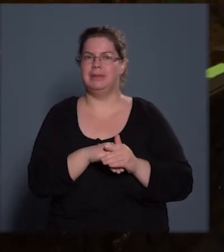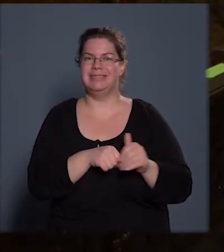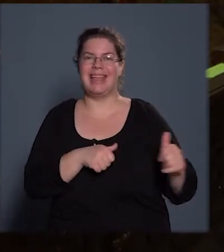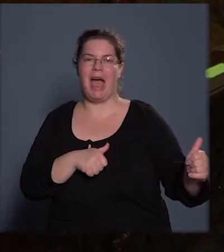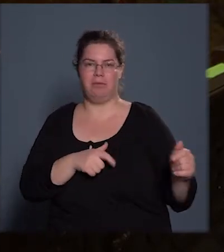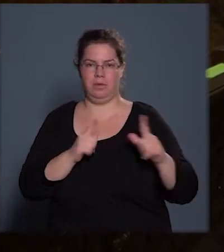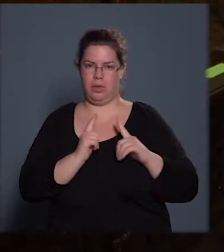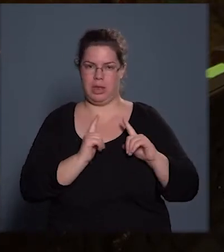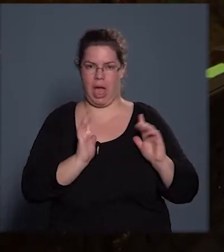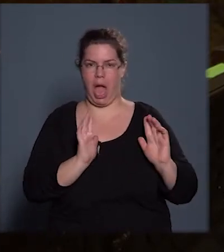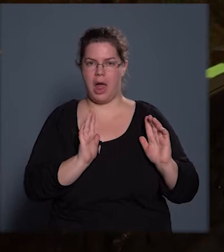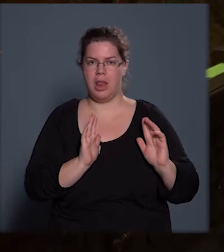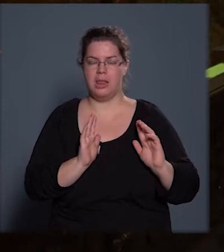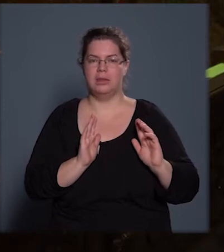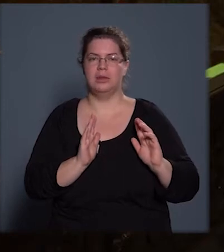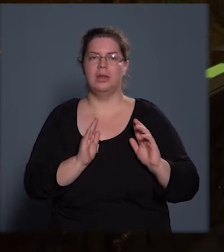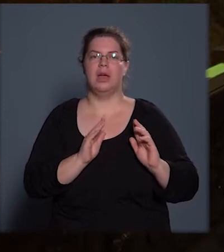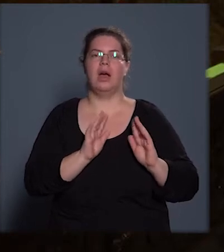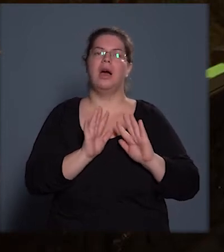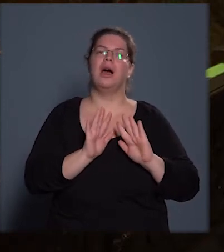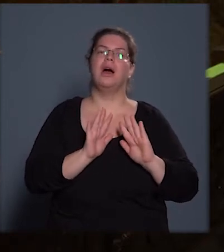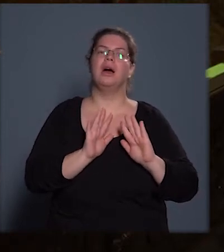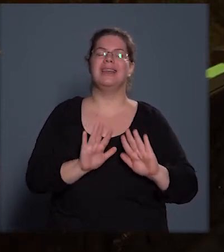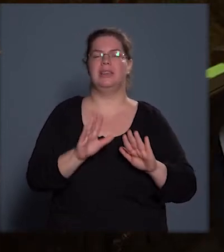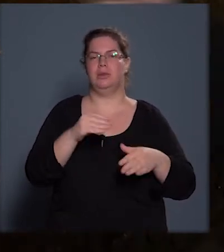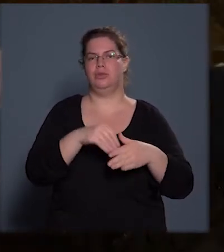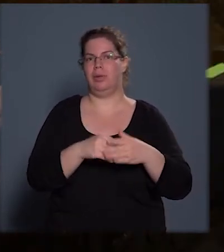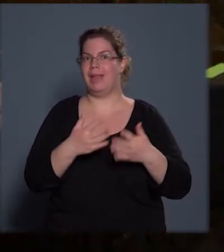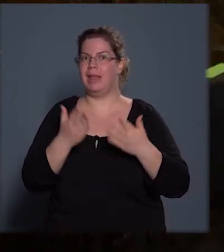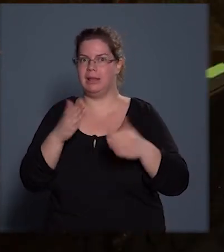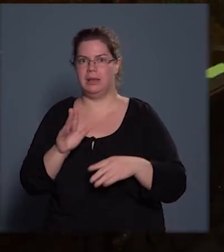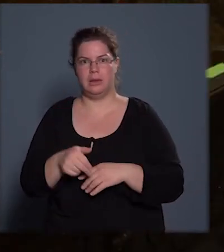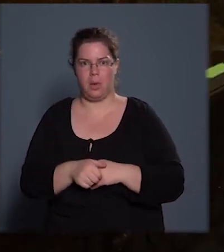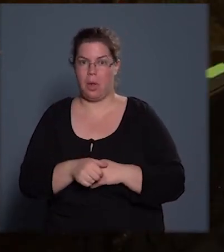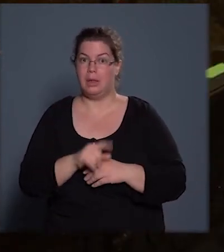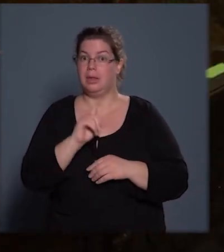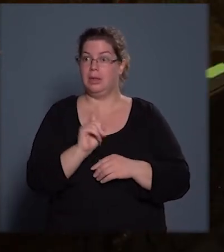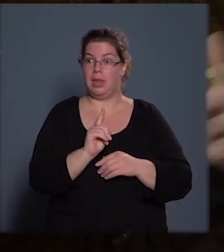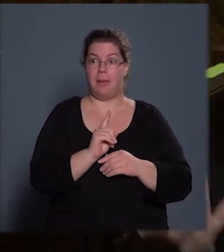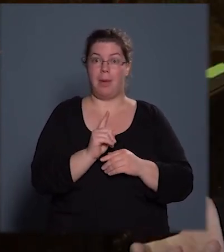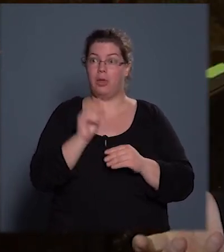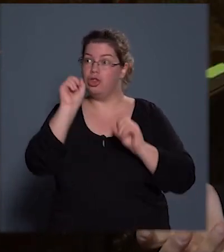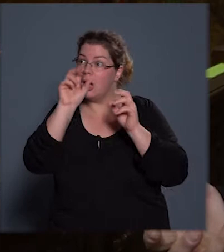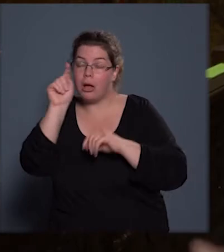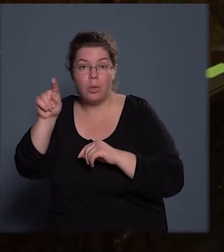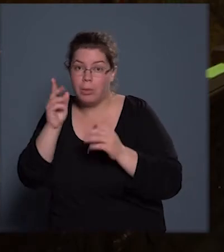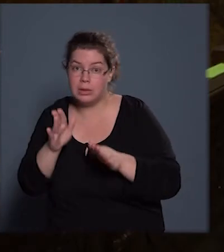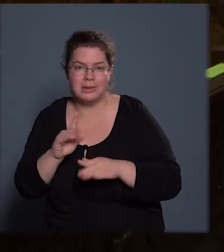áll a Krisztusba vetett hittől. Mert mi nem a csillagjegyekben hiszünk, hanem Krisztusba hiszünk. Sokkal magasabb